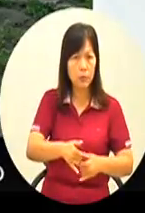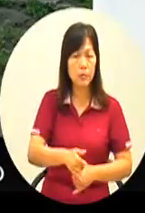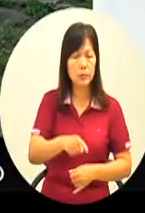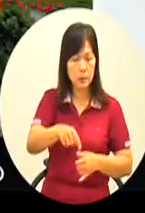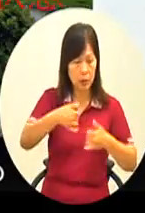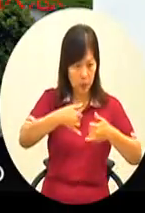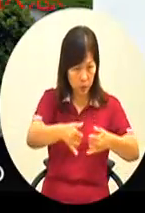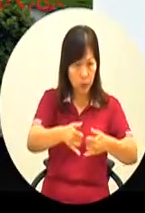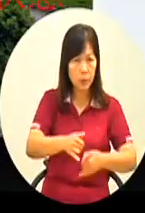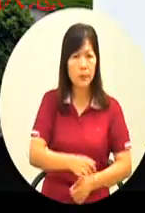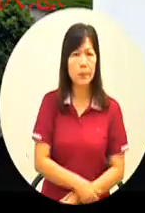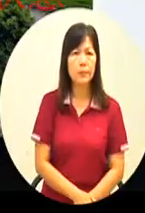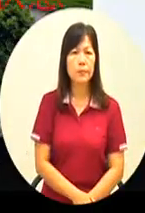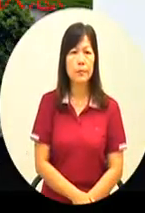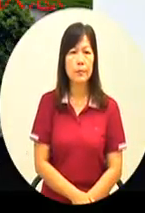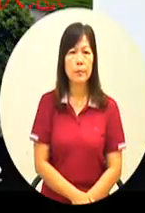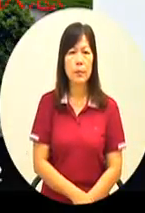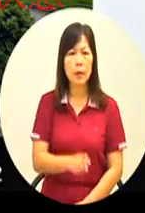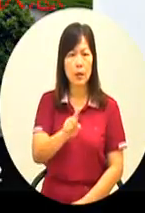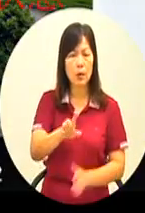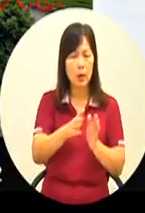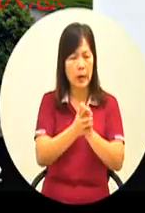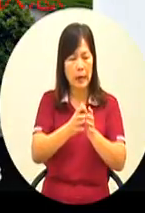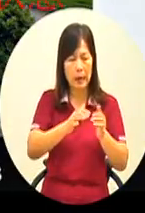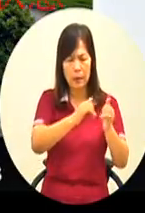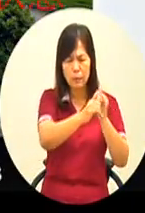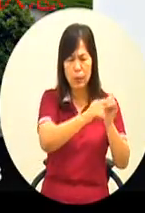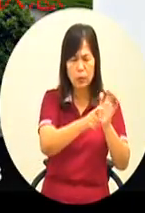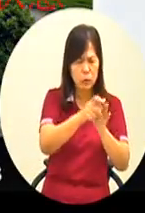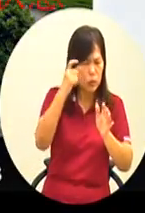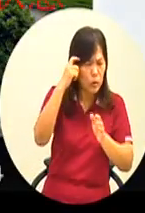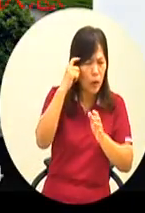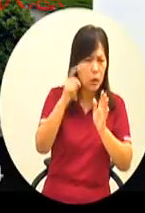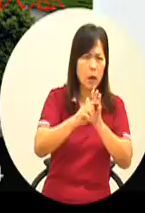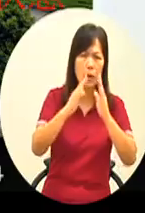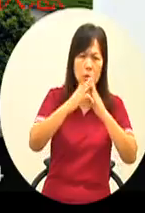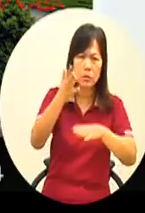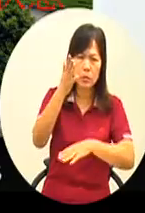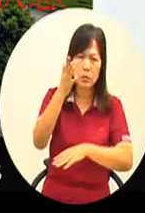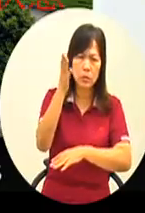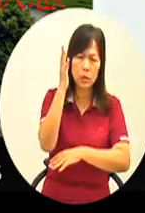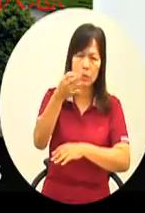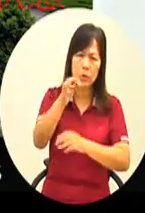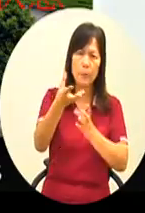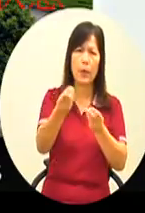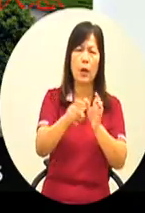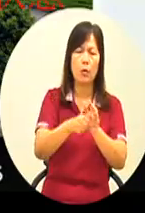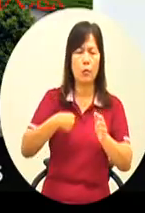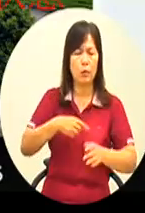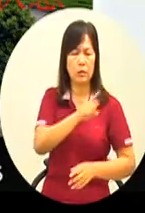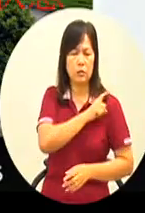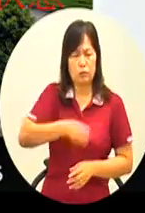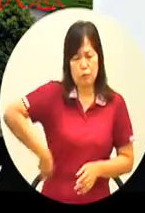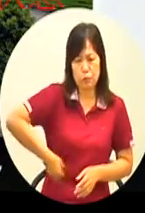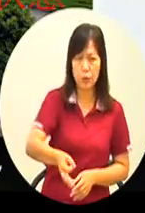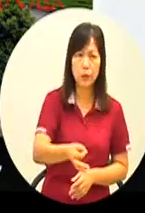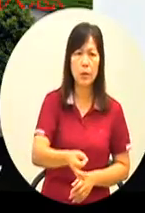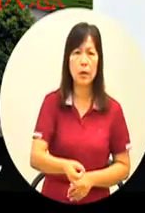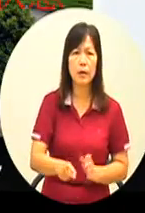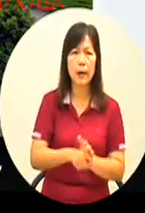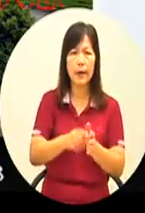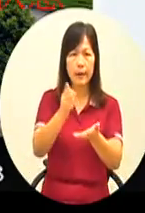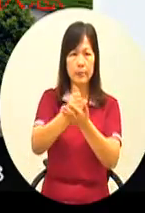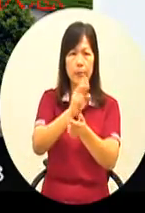这条路有人老百姓自认为说做高雄市政府没有钱，我自己老百姓来出钱